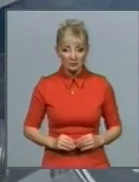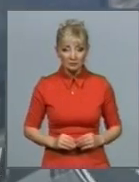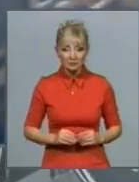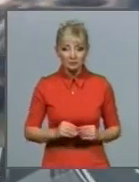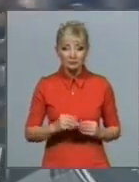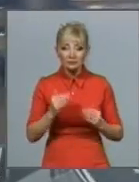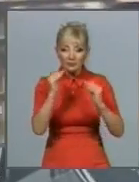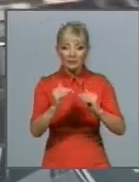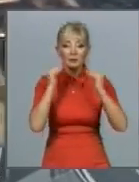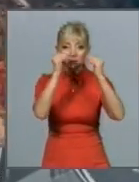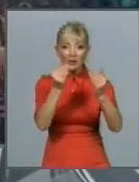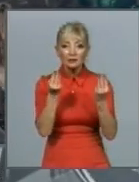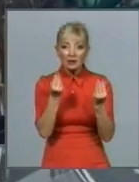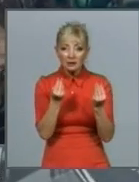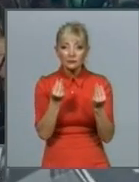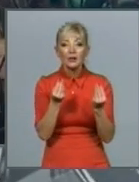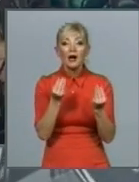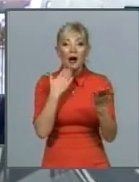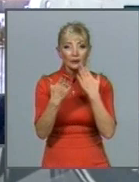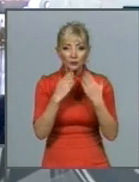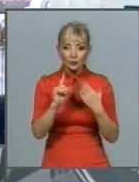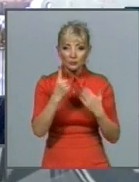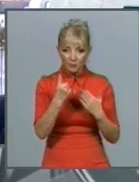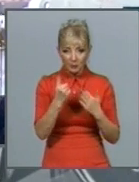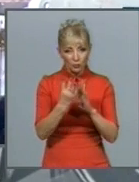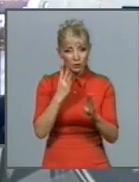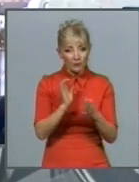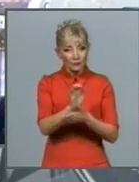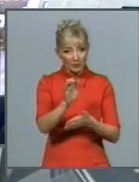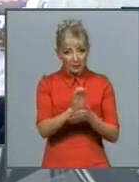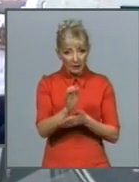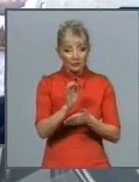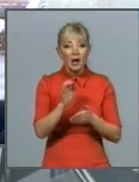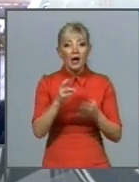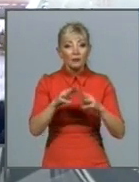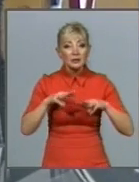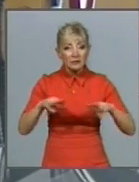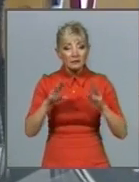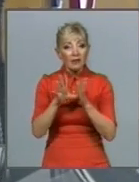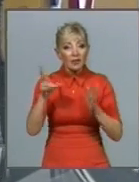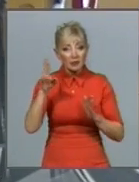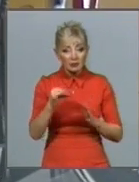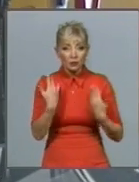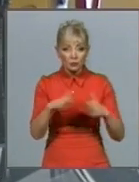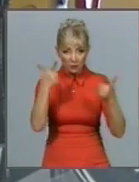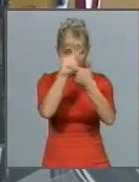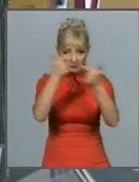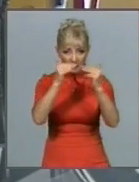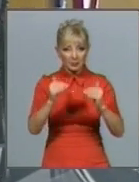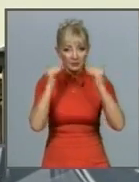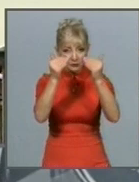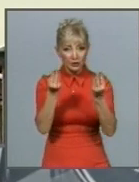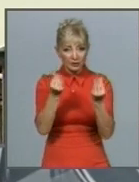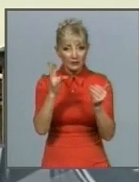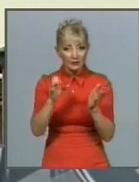Передусім підвищення тарифів стосується в першу чергу виробників. Проте у Міністерстві енергетики вже анонсували можливість підвищення тарифів